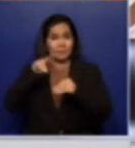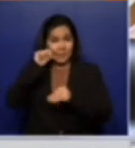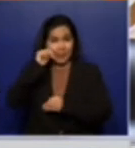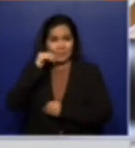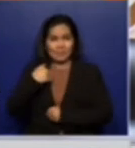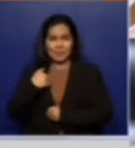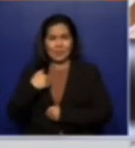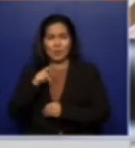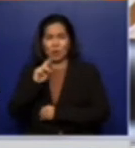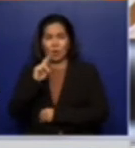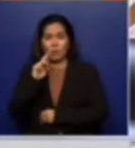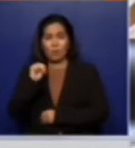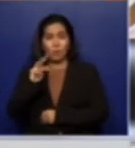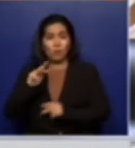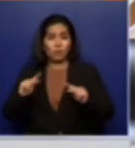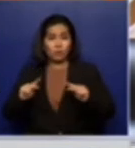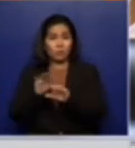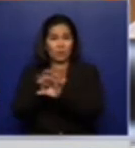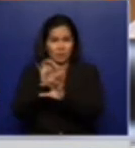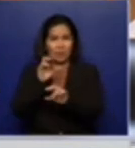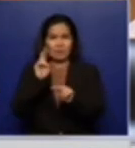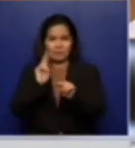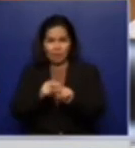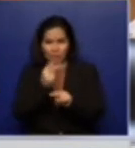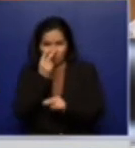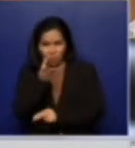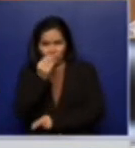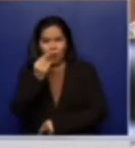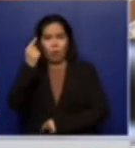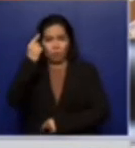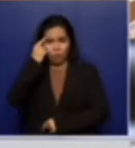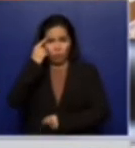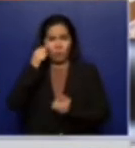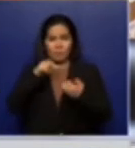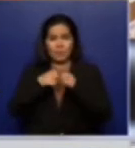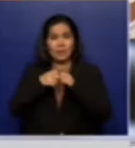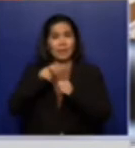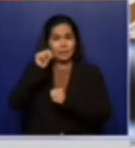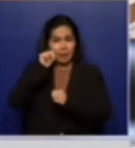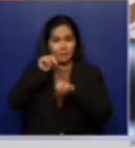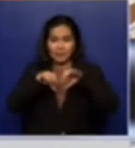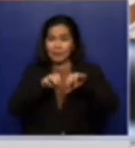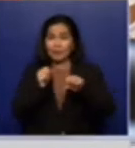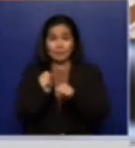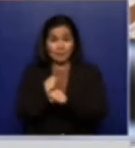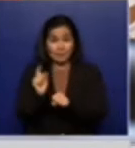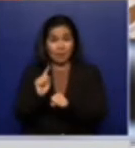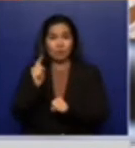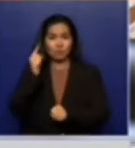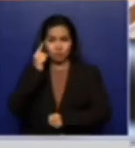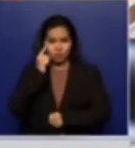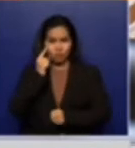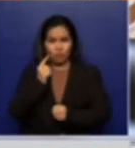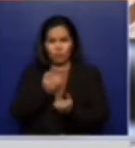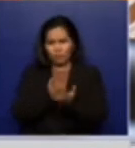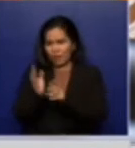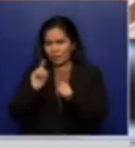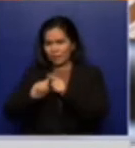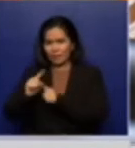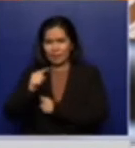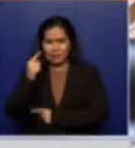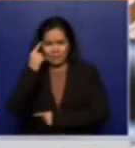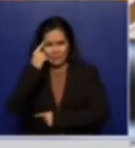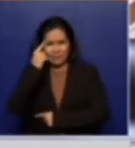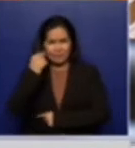านนั่งอยู่นี่เมื่อกี้เนี่ยท่านก็ทราบเรื่องนี้ดีว่าน้ำนี่ท่านจะทำอย่างไรหลายท่านก็คิด